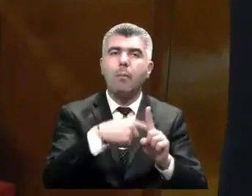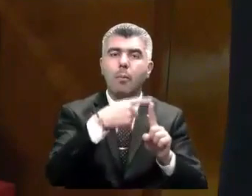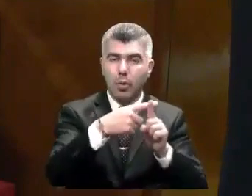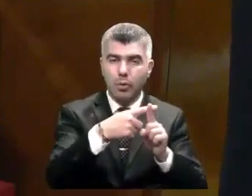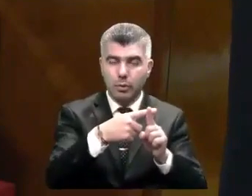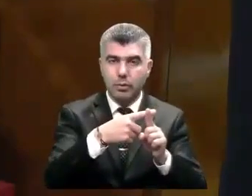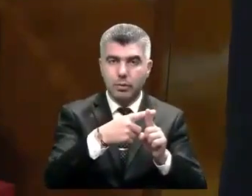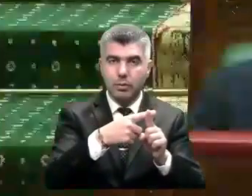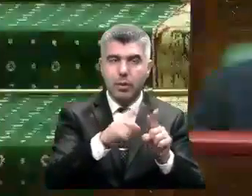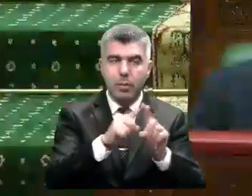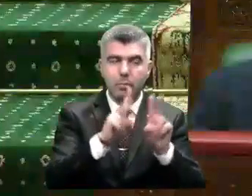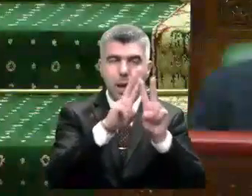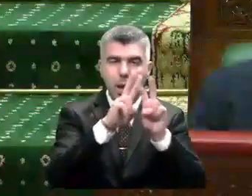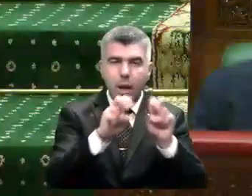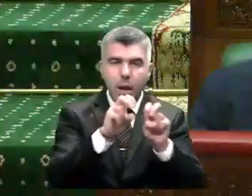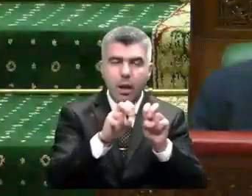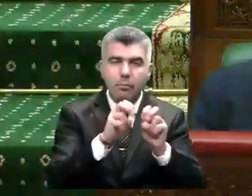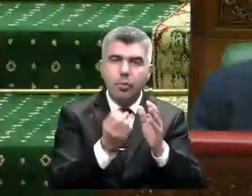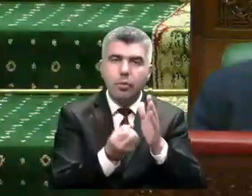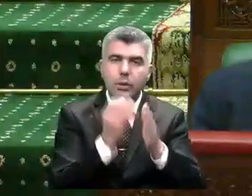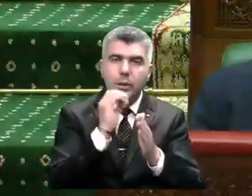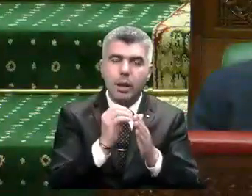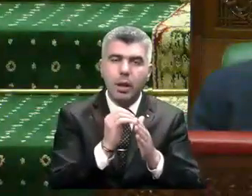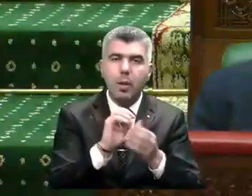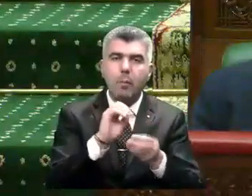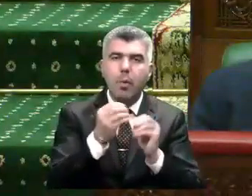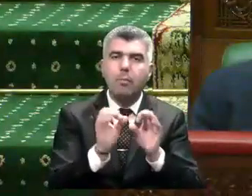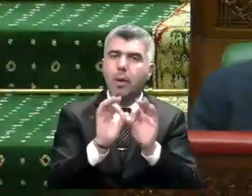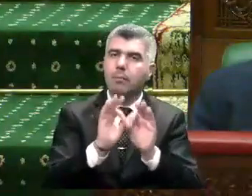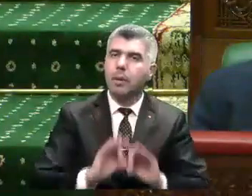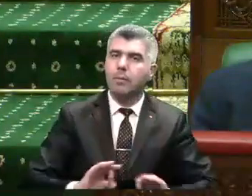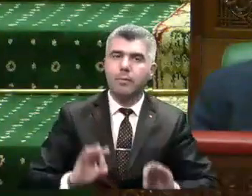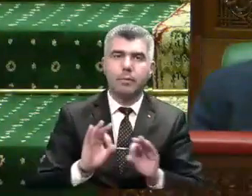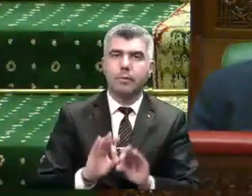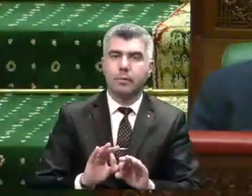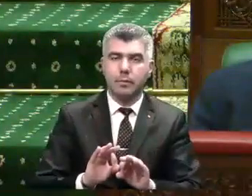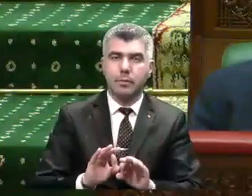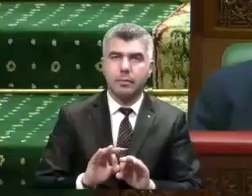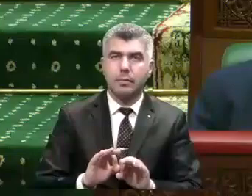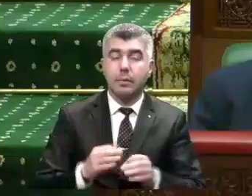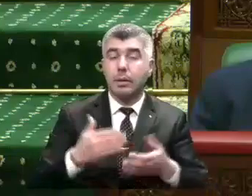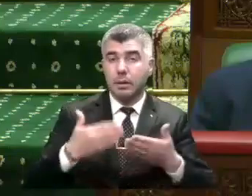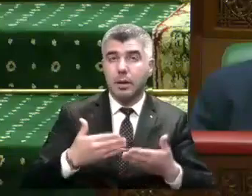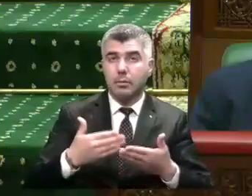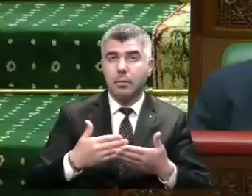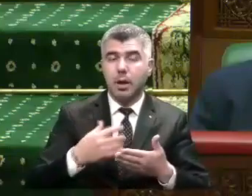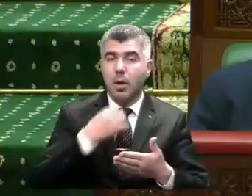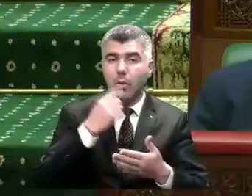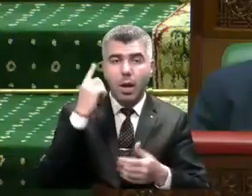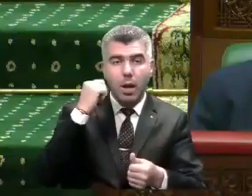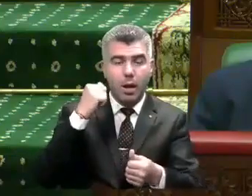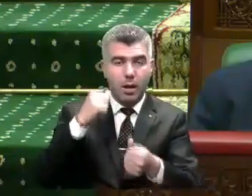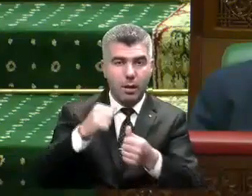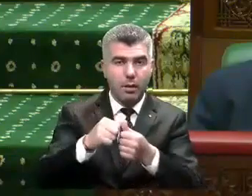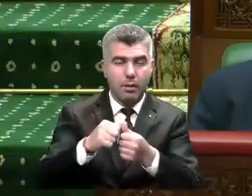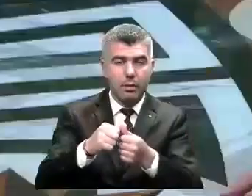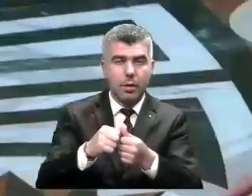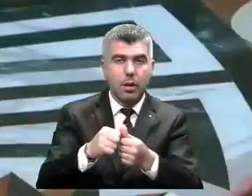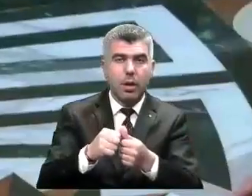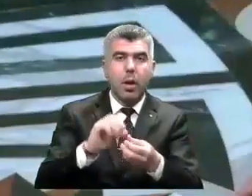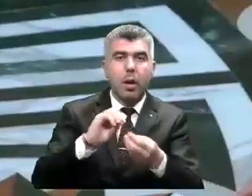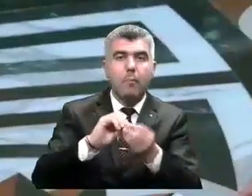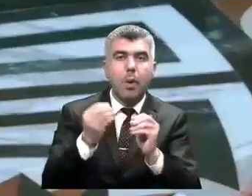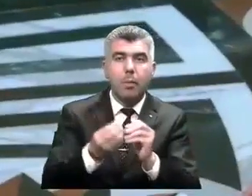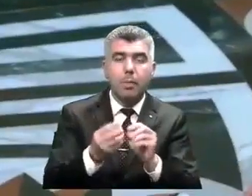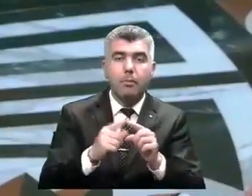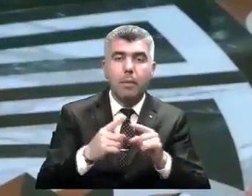درنا التحليل وحينا البنك الجديد المشكل ما بقاش. ولكن هذه مناسبة باش نذكر بأنه المشكل ديال السلامة الطرقية في